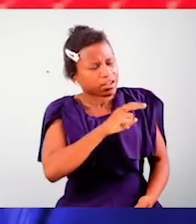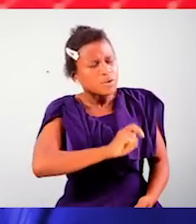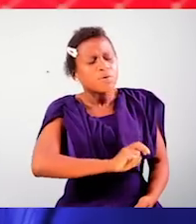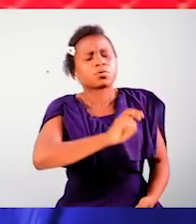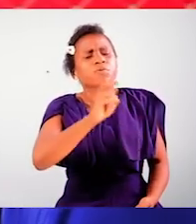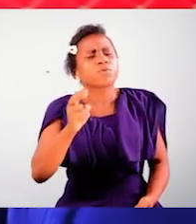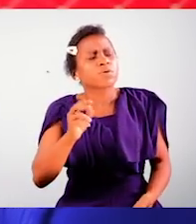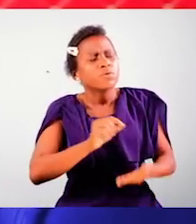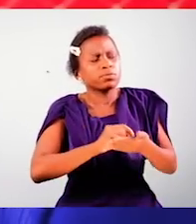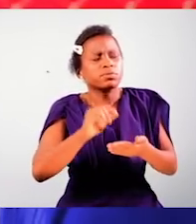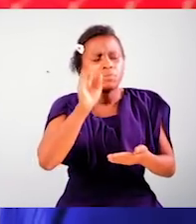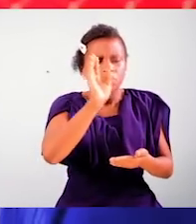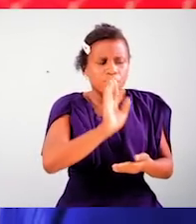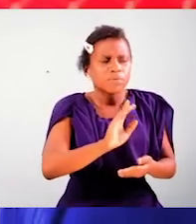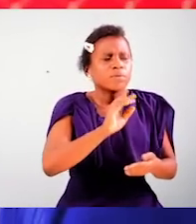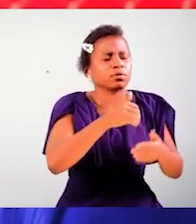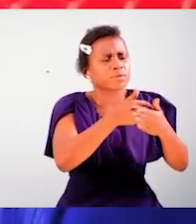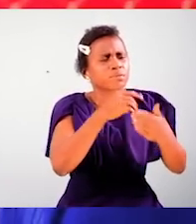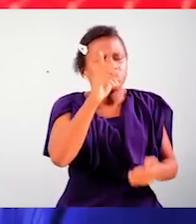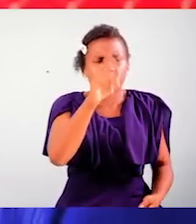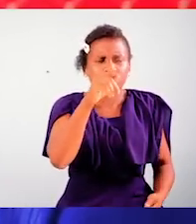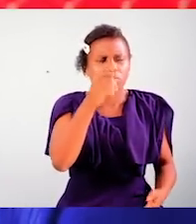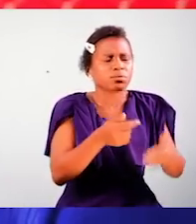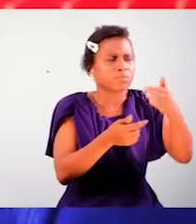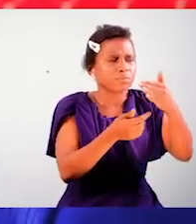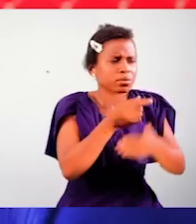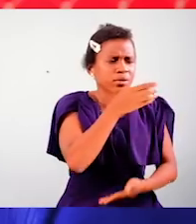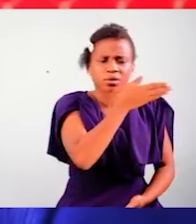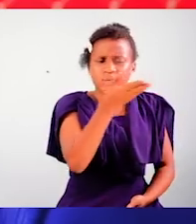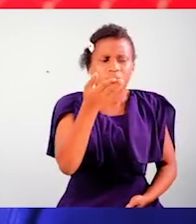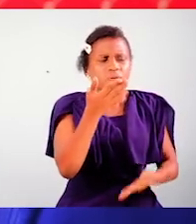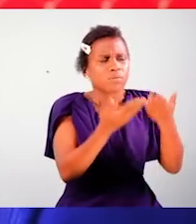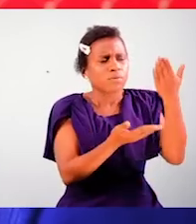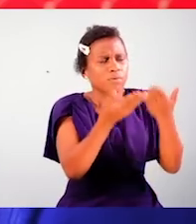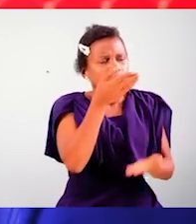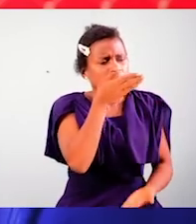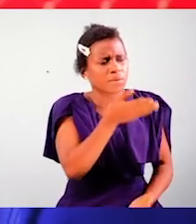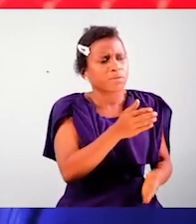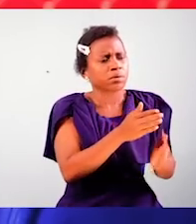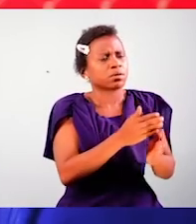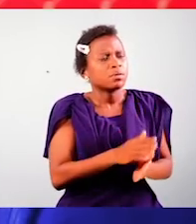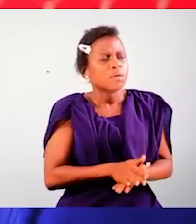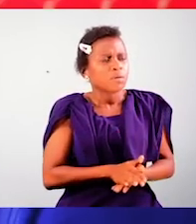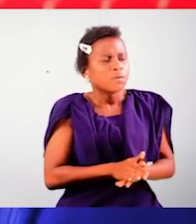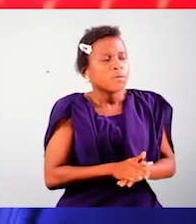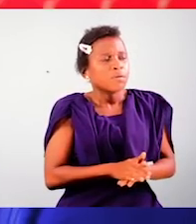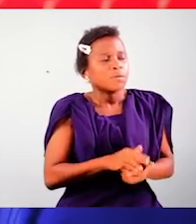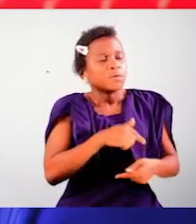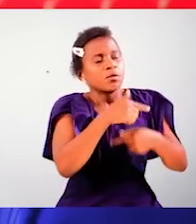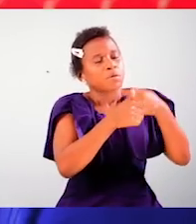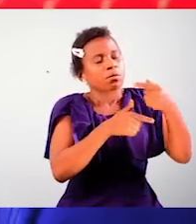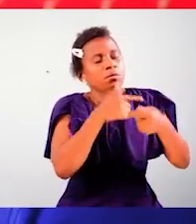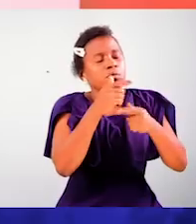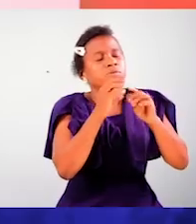kwa sababu lazima ubadhirifu utatokea, ni kitu cha kawaida, lakini sio kwa kiwango hichi. Naamini kiwango kitapungua na